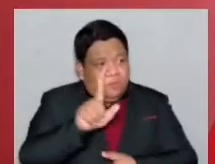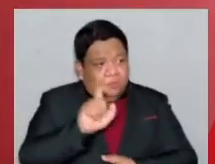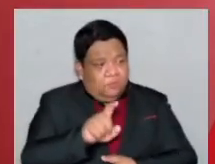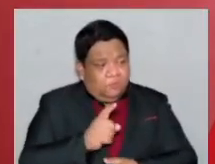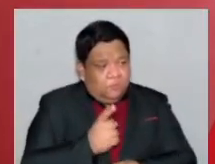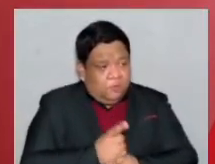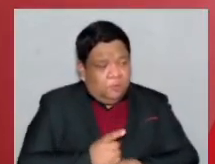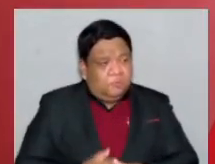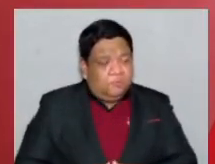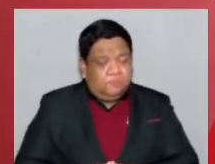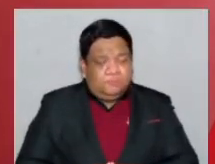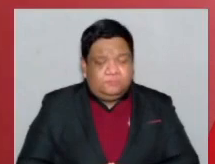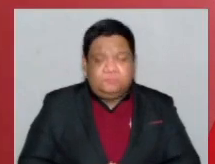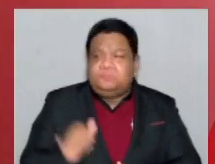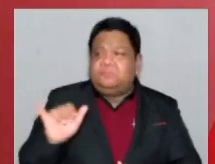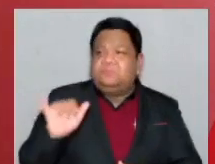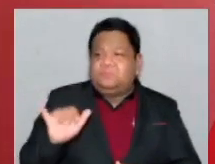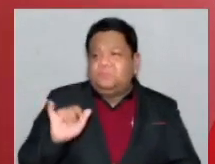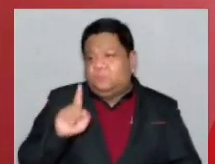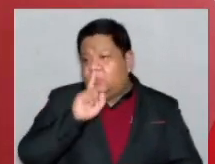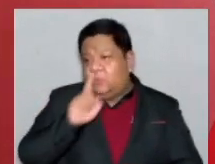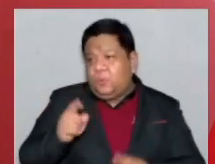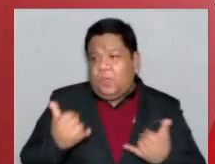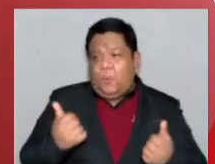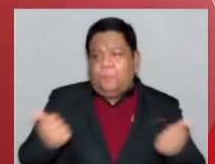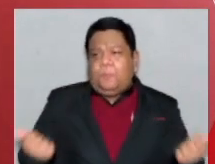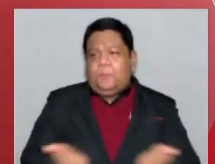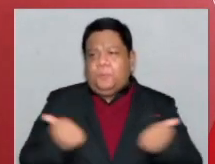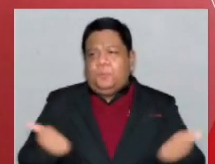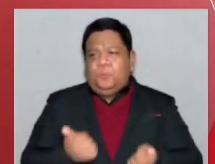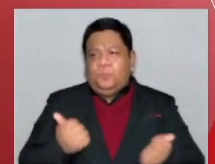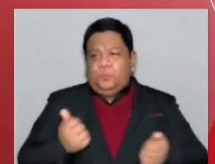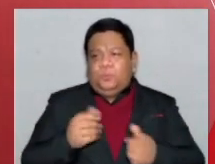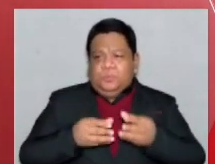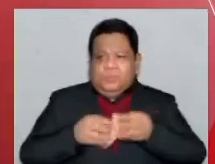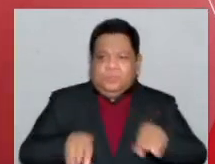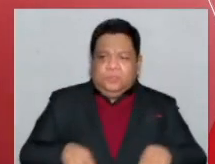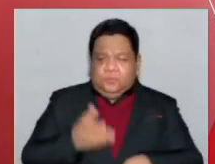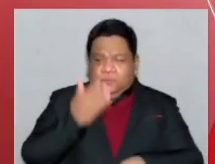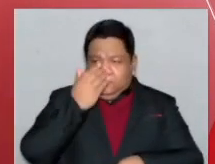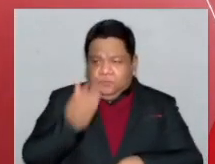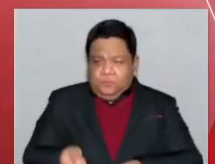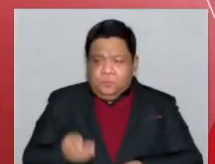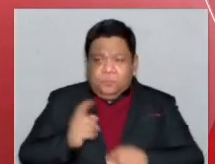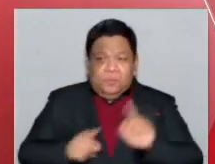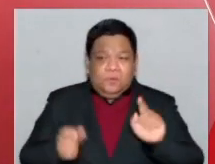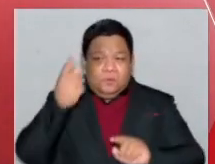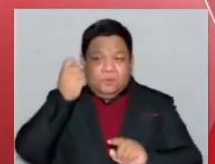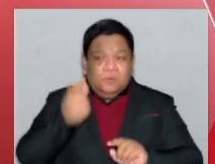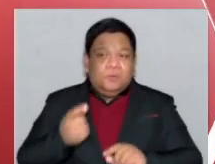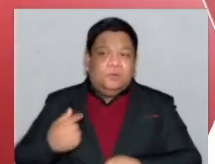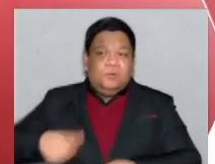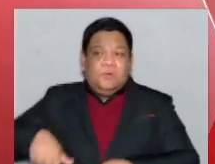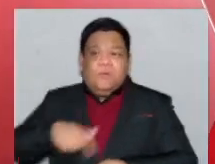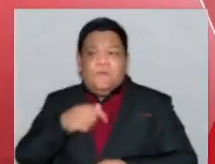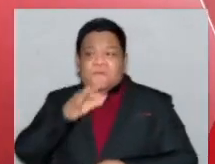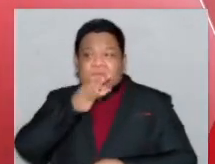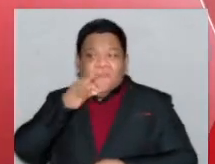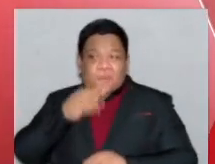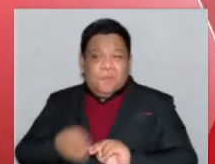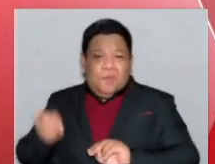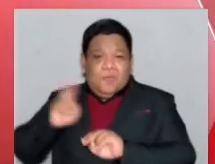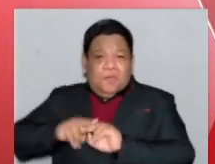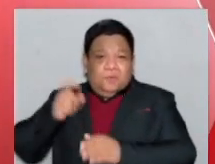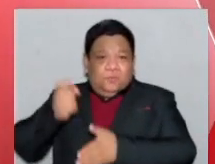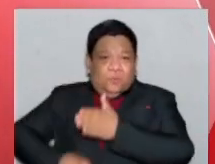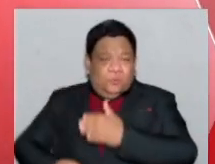Bumaba nga. Nasa low side nga tayo ng production. Pero tumaas lang naman ang presyo sa aming mga farm itong nakaraang taon, itong magno-Nobyembre.